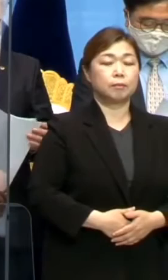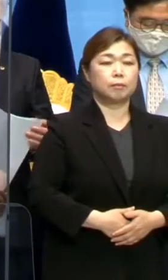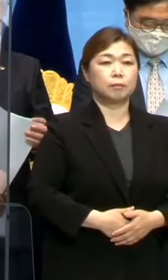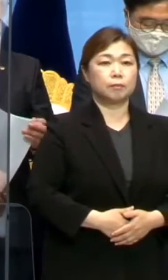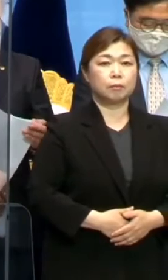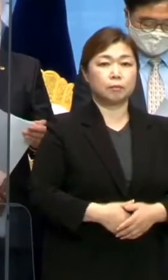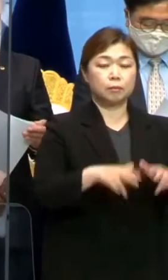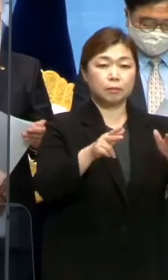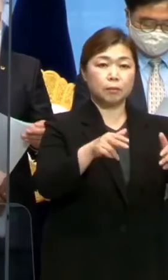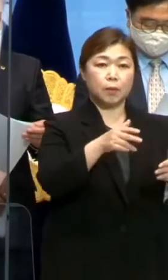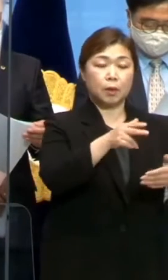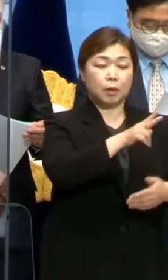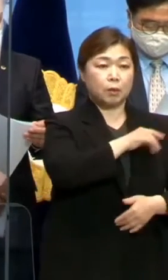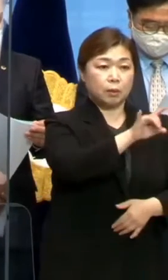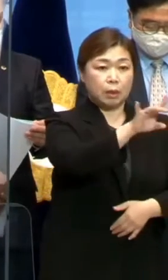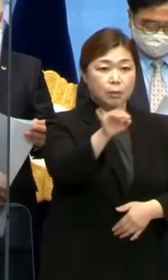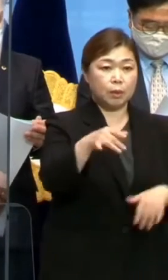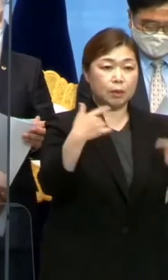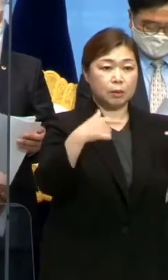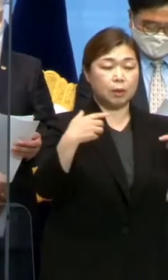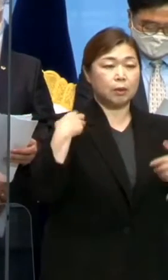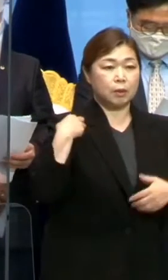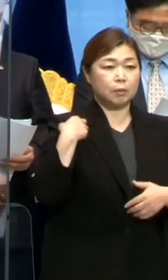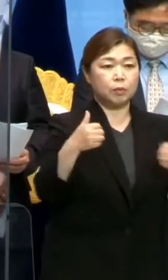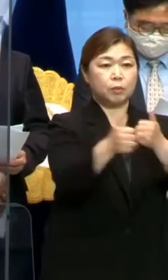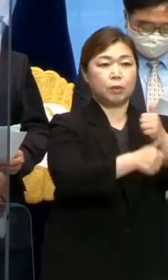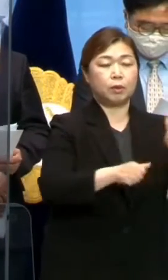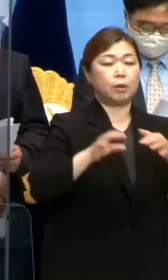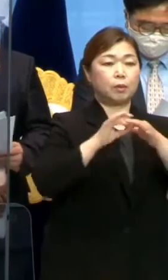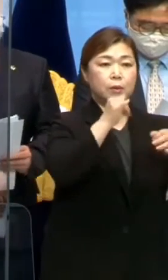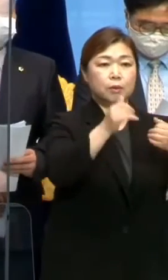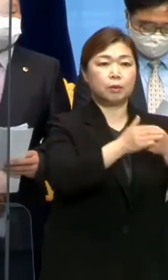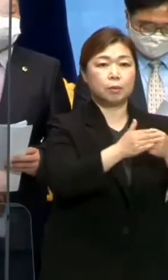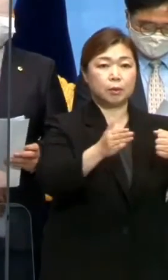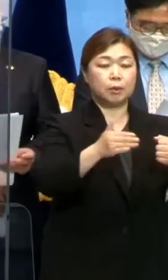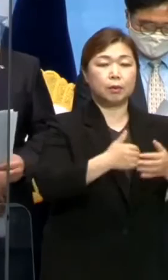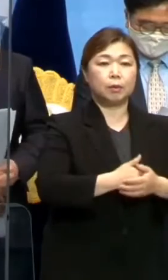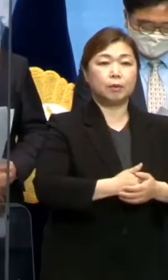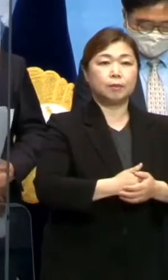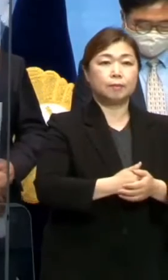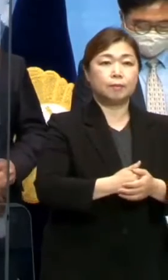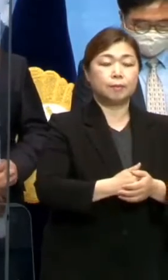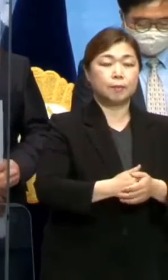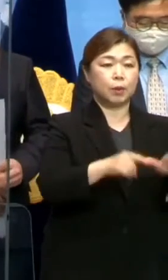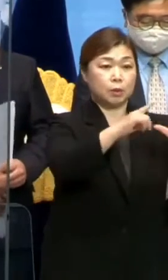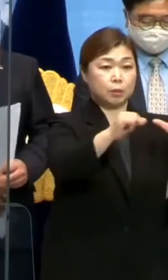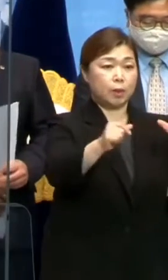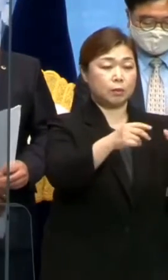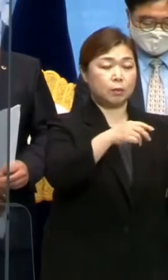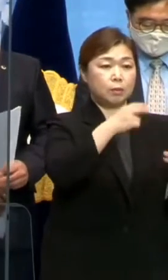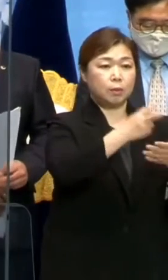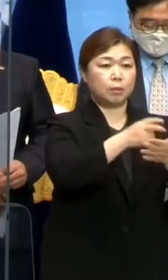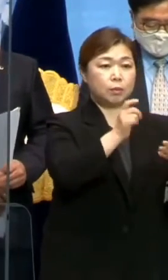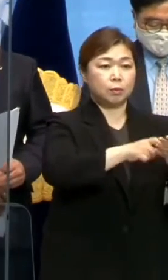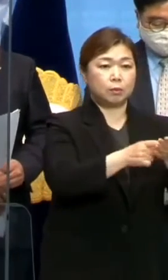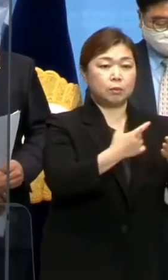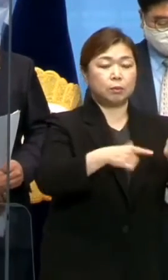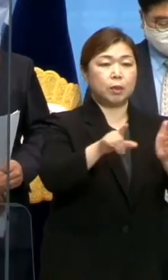어 지금 원 님들께서 각 상임위가 또 열려 계시고 해서 어 이 지방의회 법 제정을 촉구하는